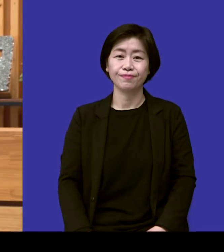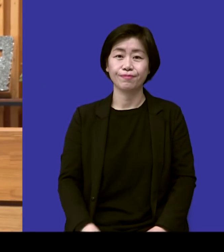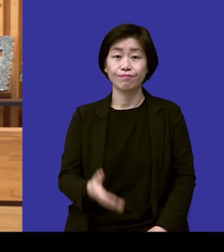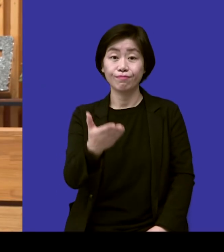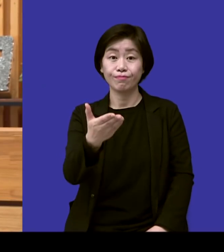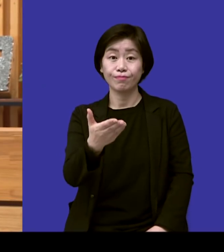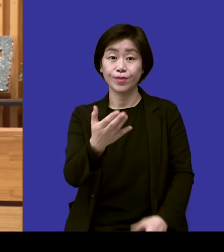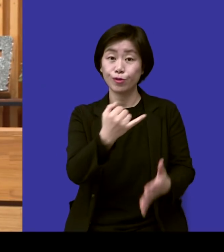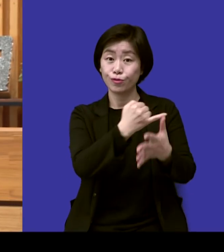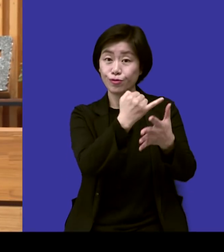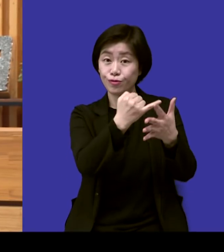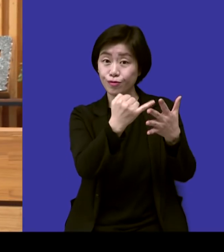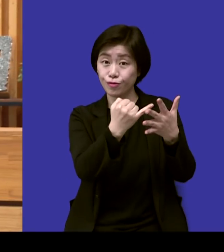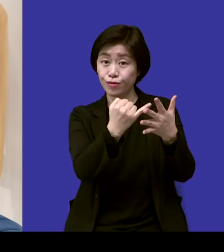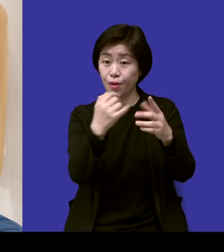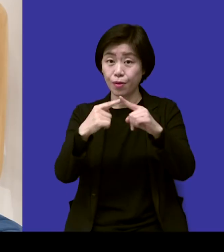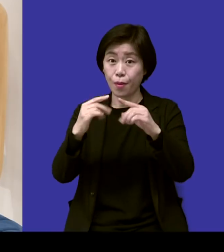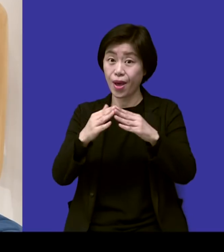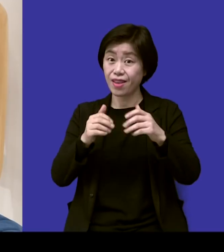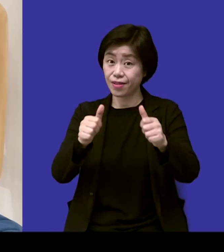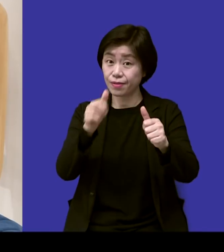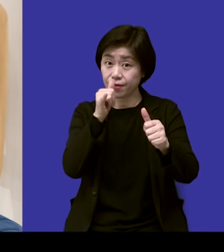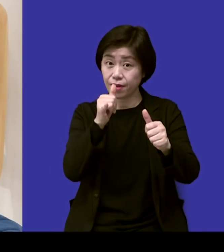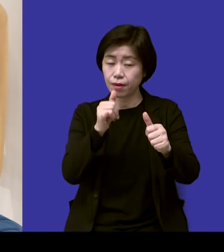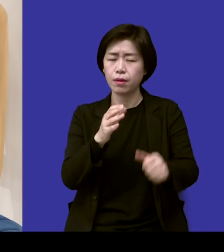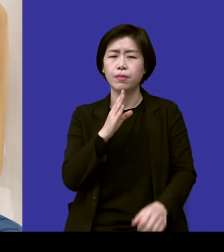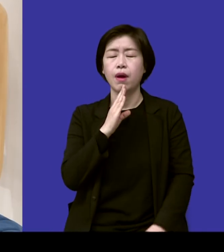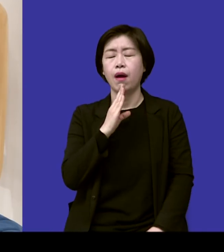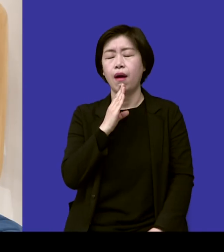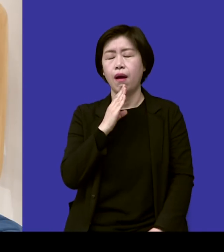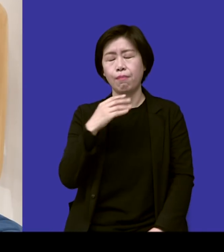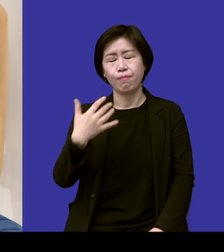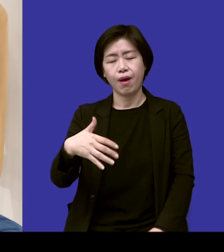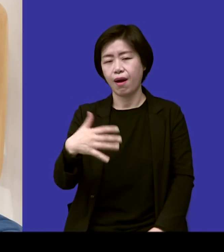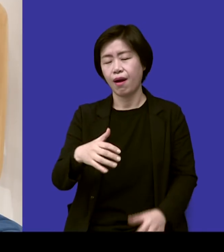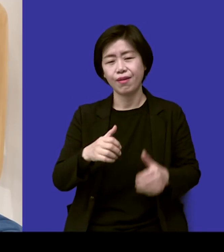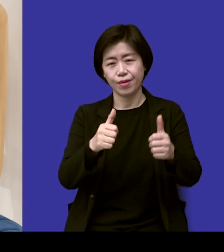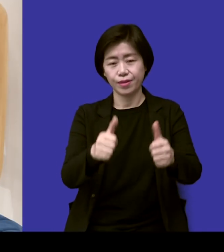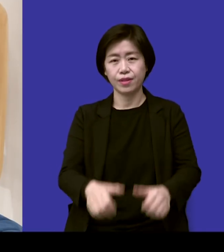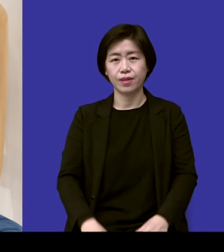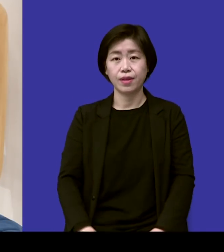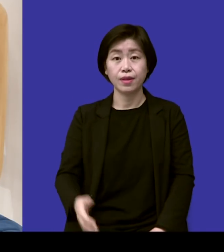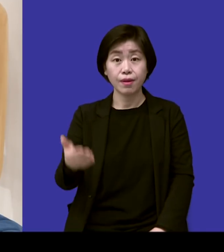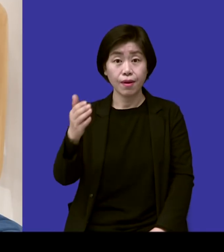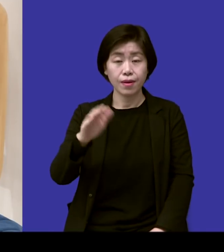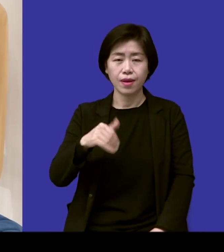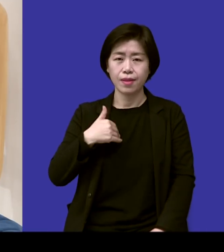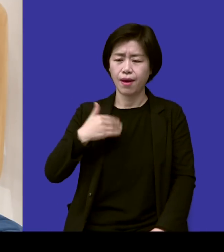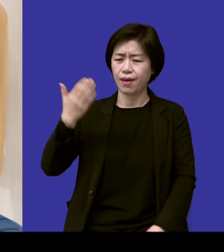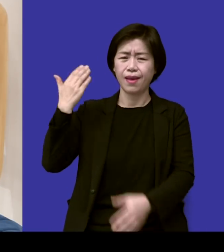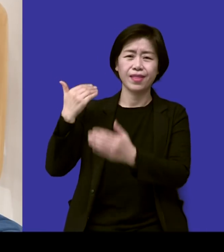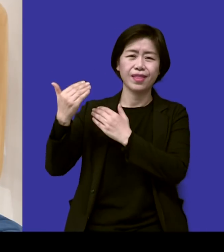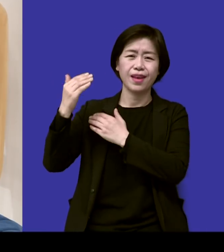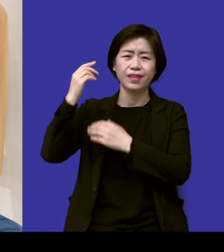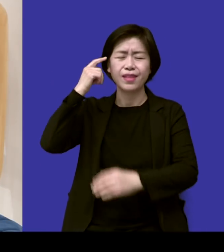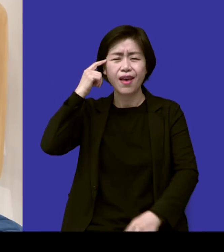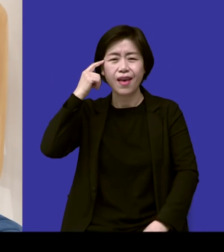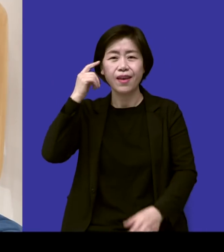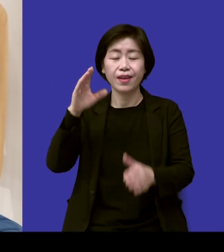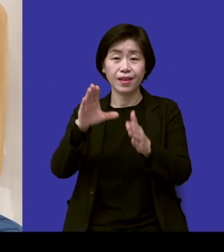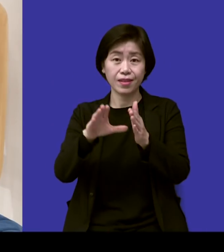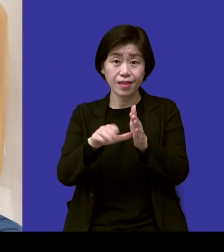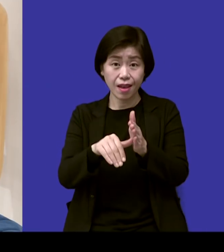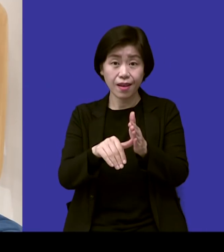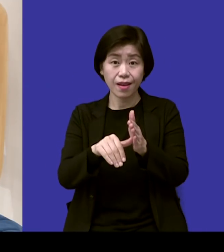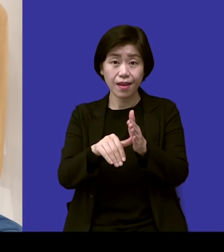어땠어요? 교회 열심히 잘 다녔어요, 누나들? 누나들도 너무 열심히 다녔어요. 근데 네. 그때 제가 생각해 보면 좀